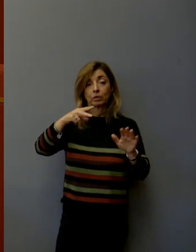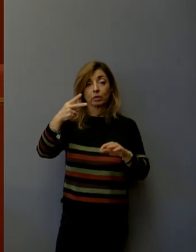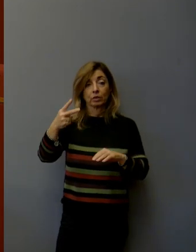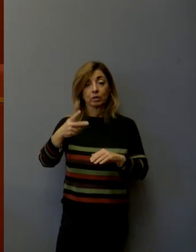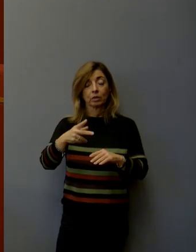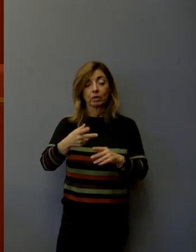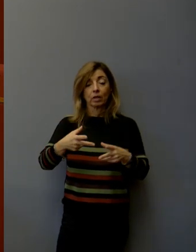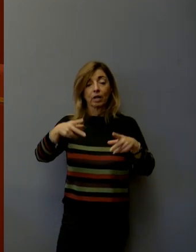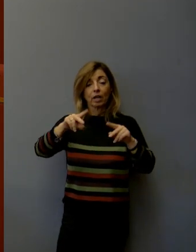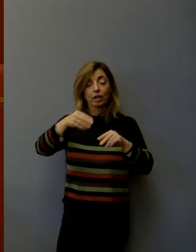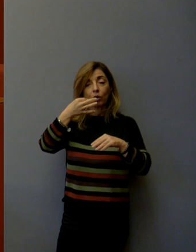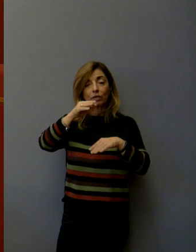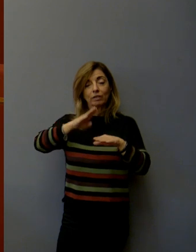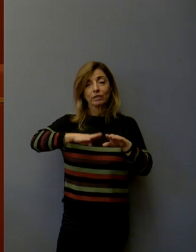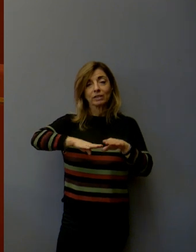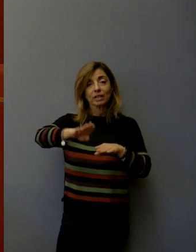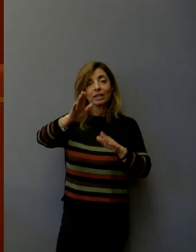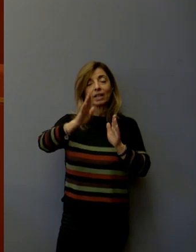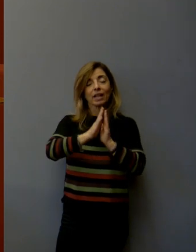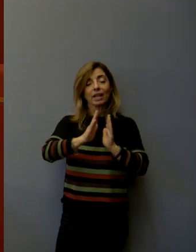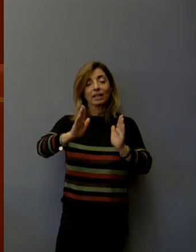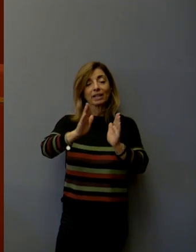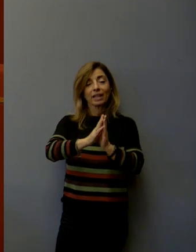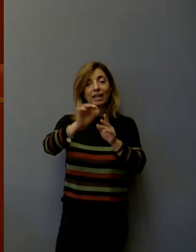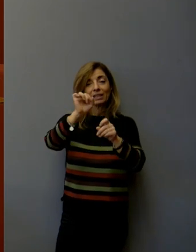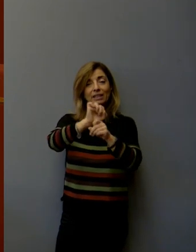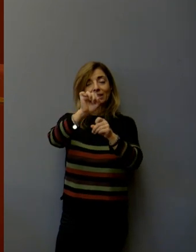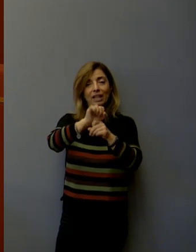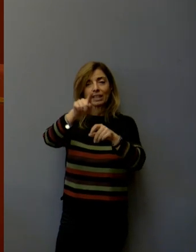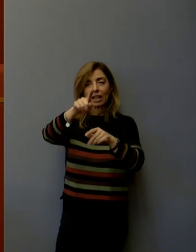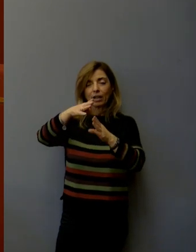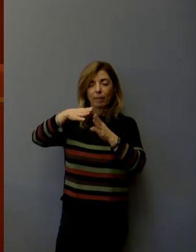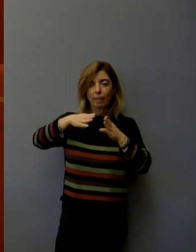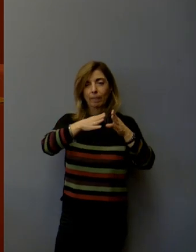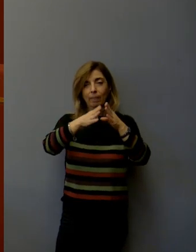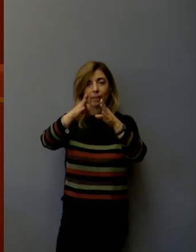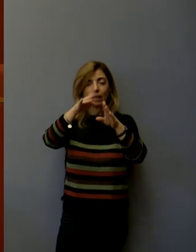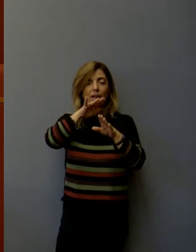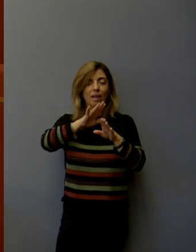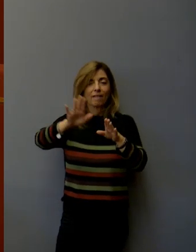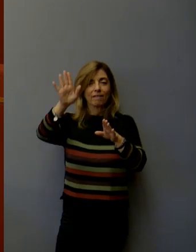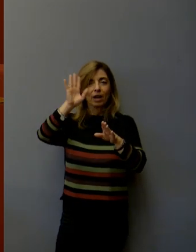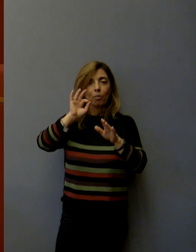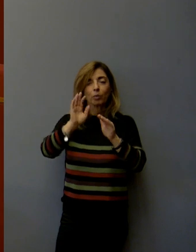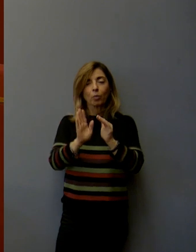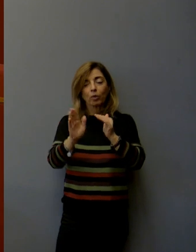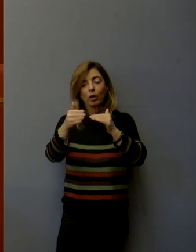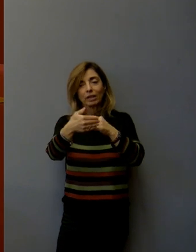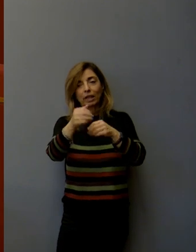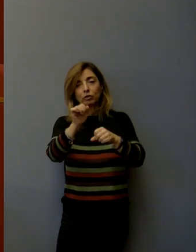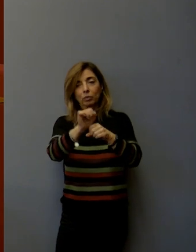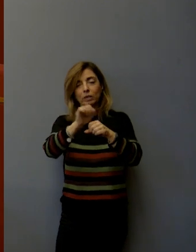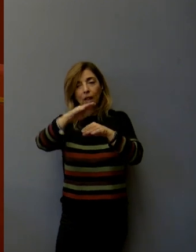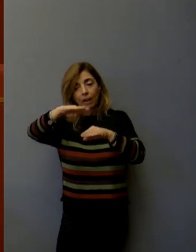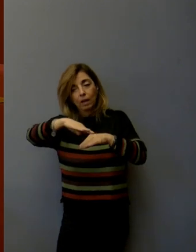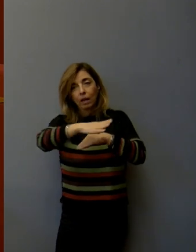è salita alla chiesa di Staglieno salita la chiesa di Sannino è una cresa storica che si apre poco dietro il cimitero di Staglieno e sinerbica sulle colline Collegando